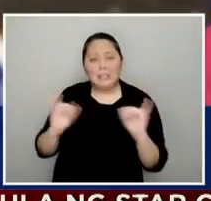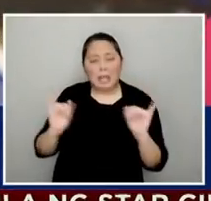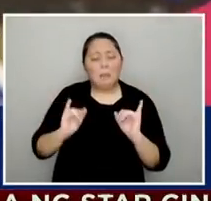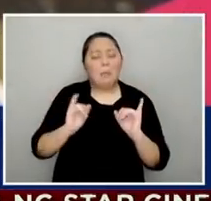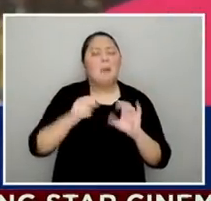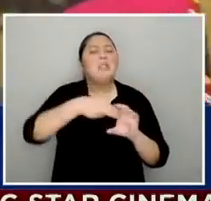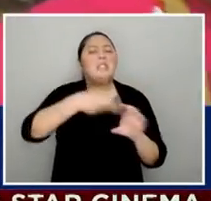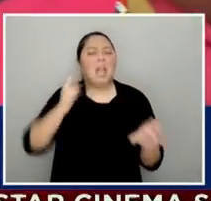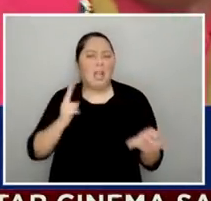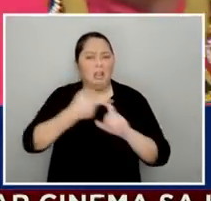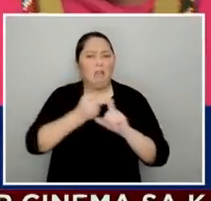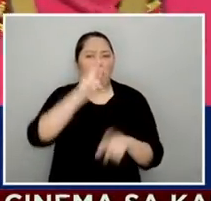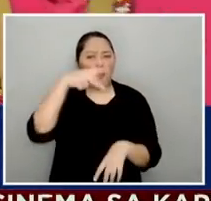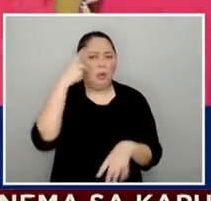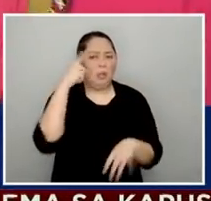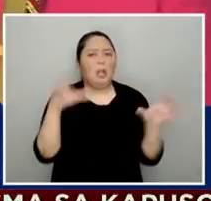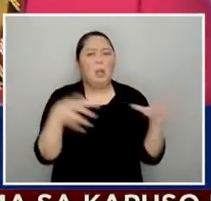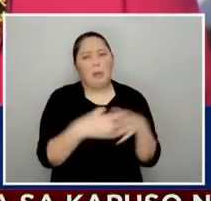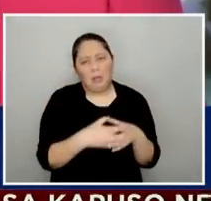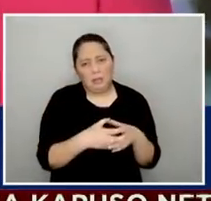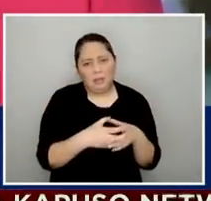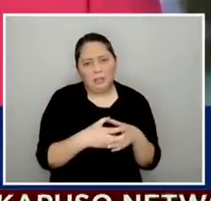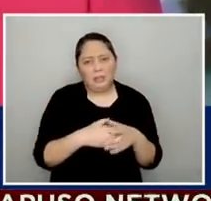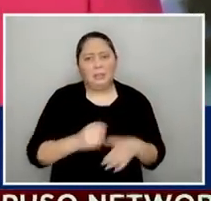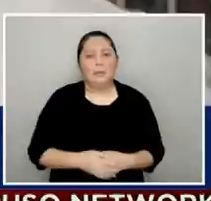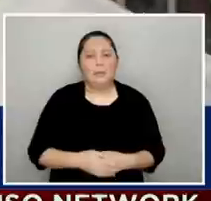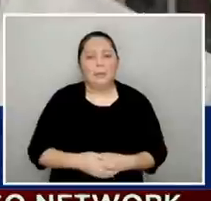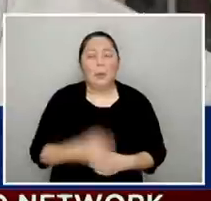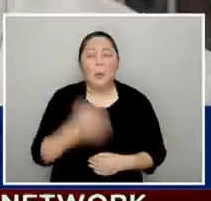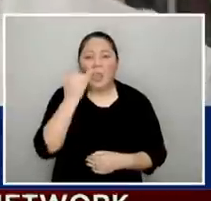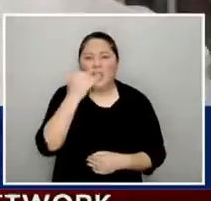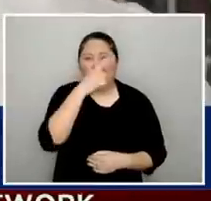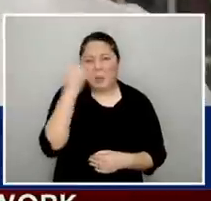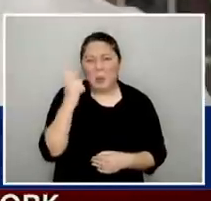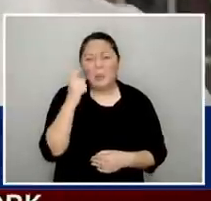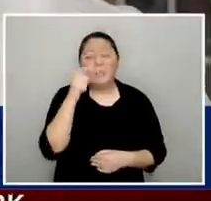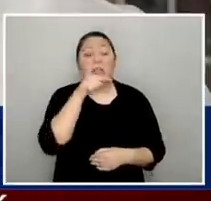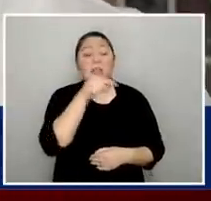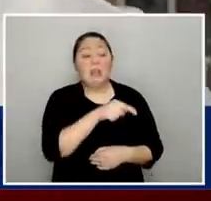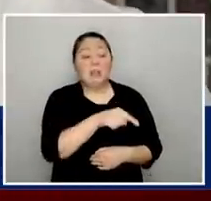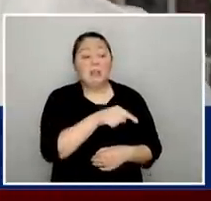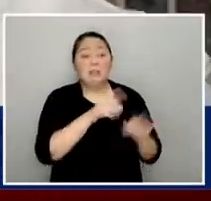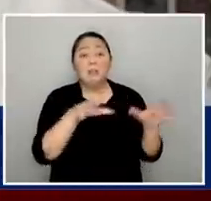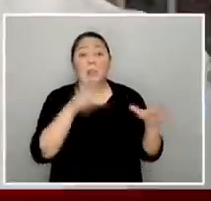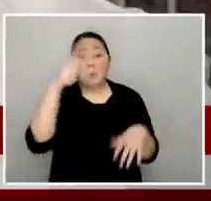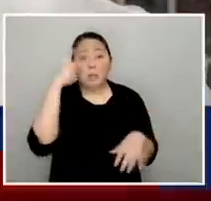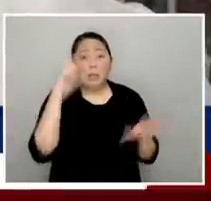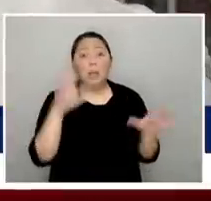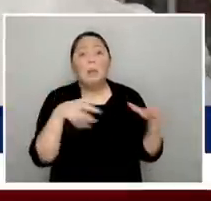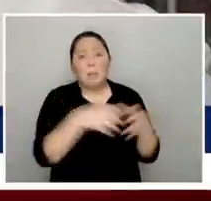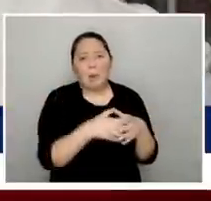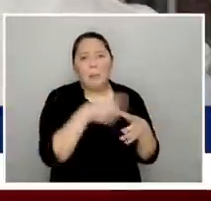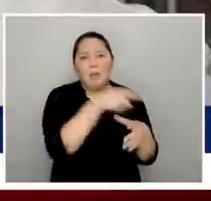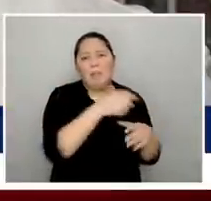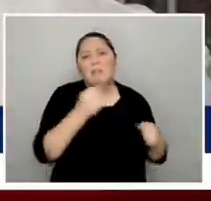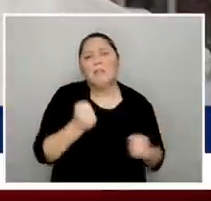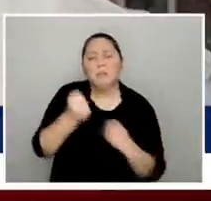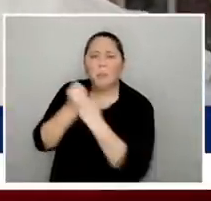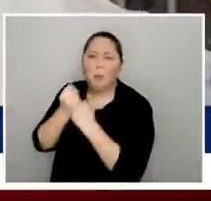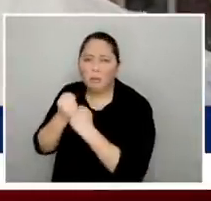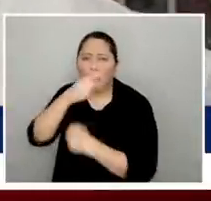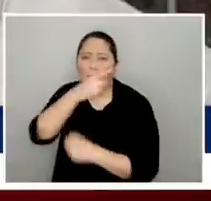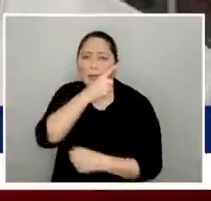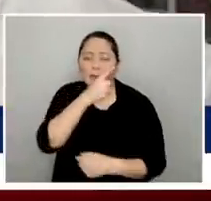partido sa kampo ni Vice President Lenny Robredo. Si Senator Ping Lacson po ang tunay na magbigay po